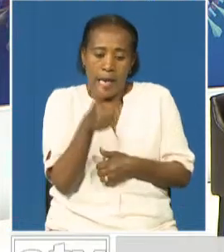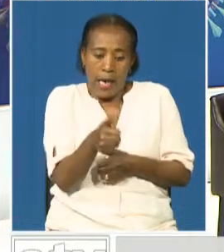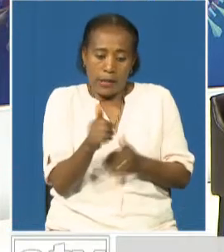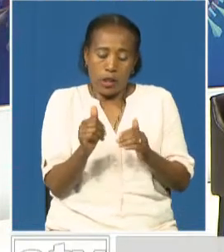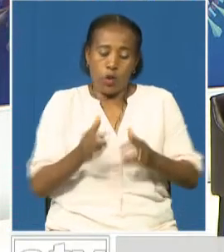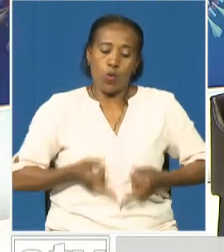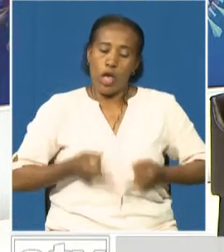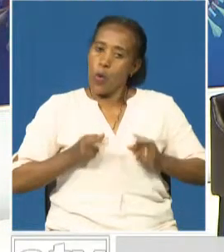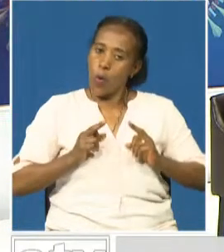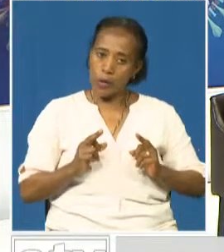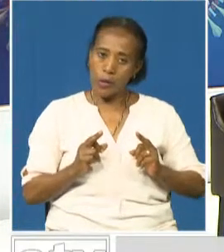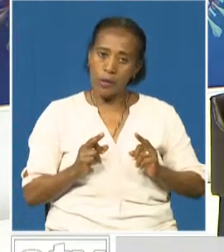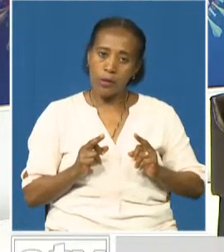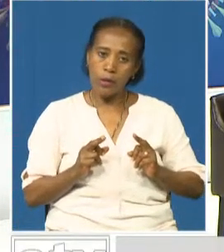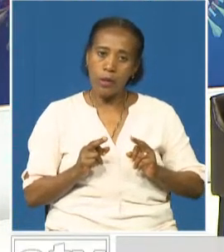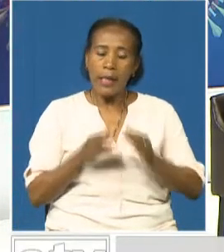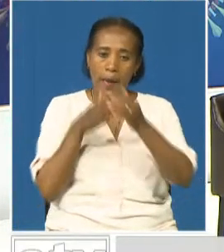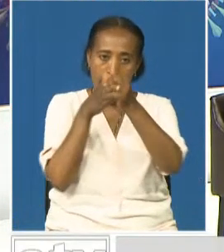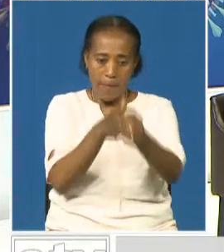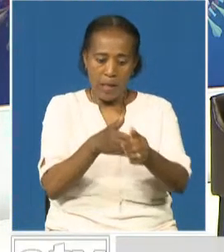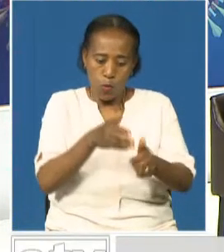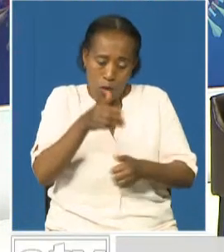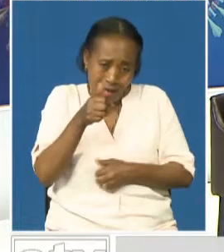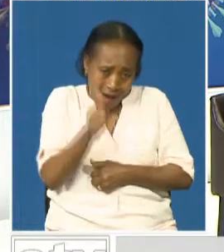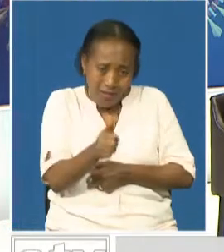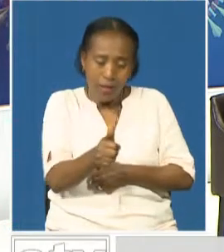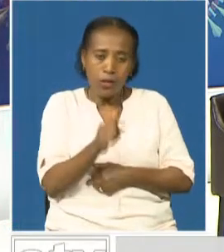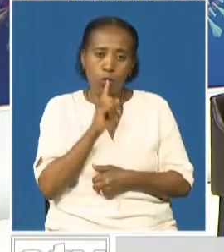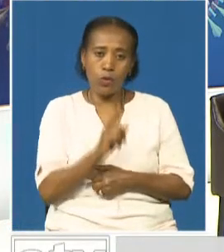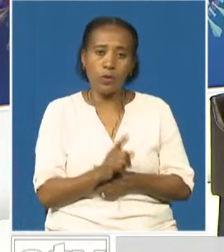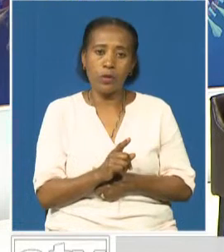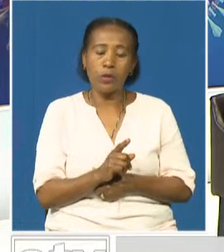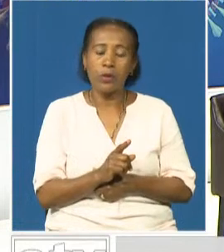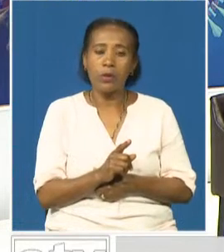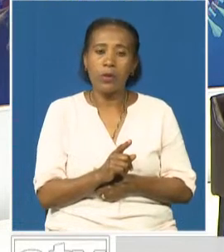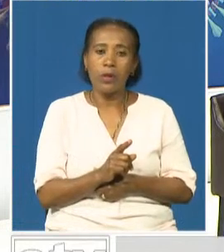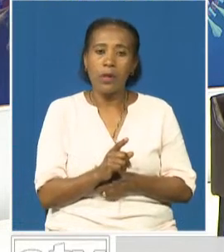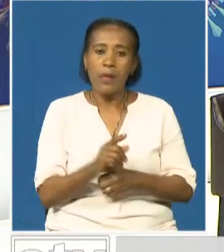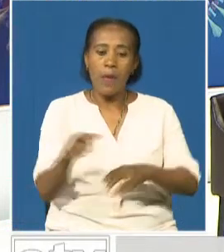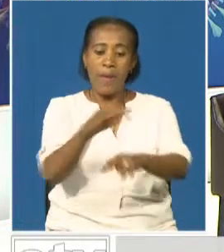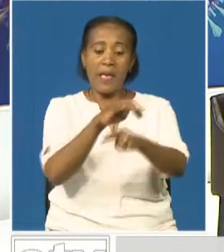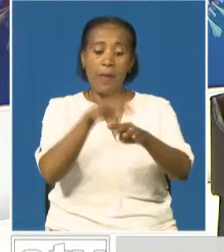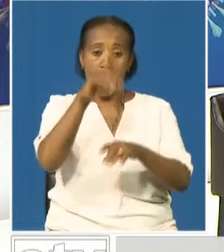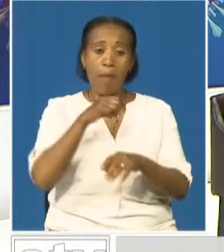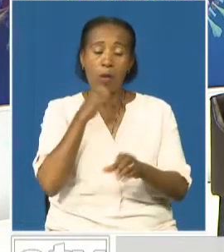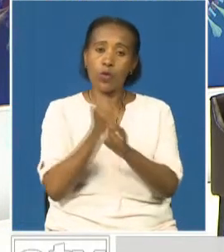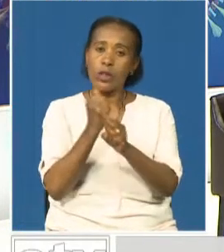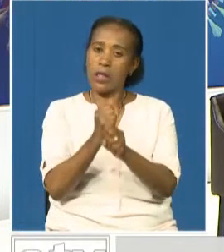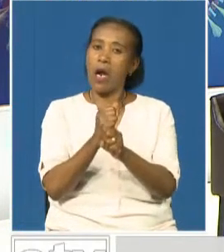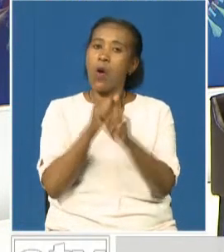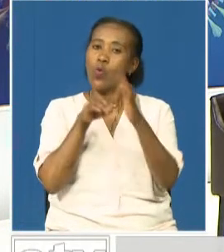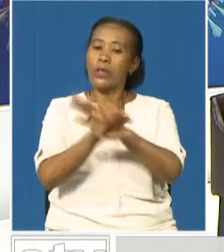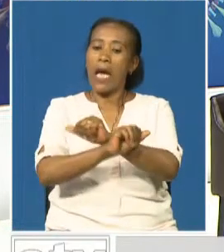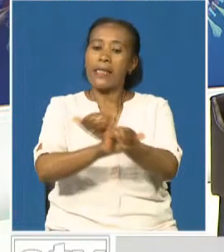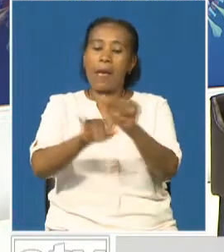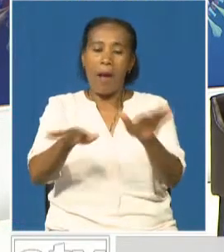የራሳቸውን ህይወት የሚመሩ ራሳቸውን መደበኛ ባልሆነ ስራ ውስጥ